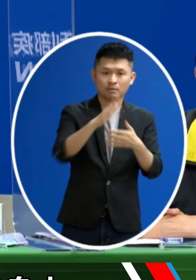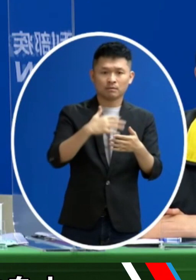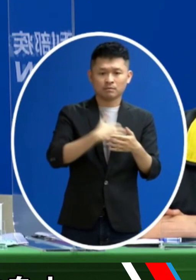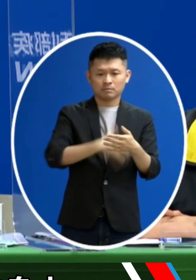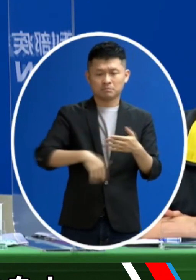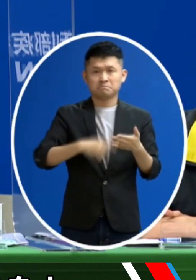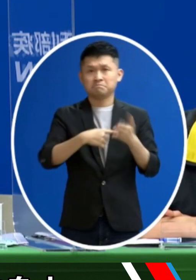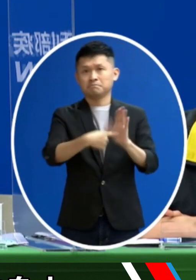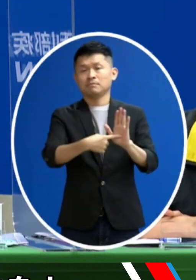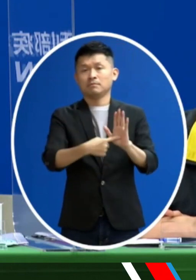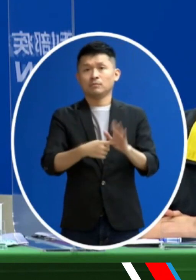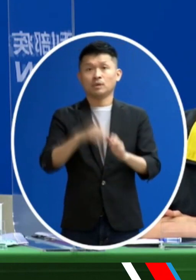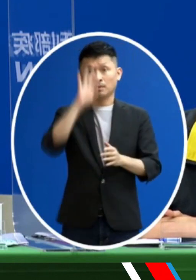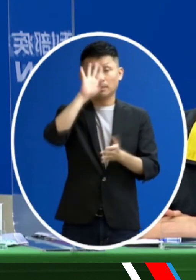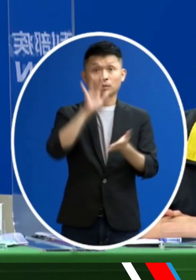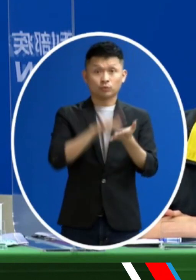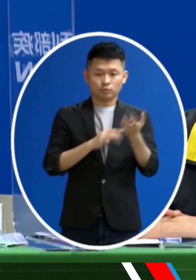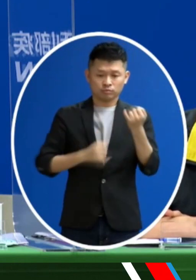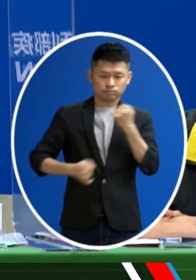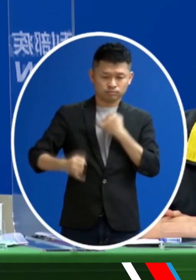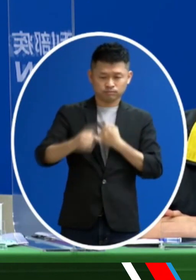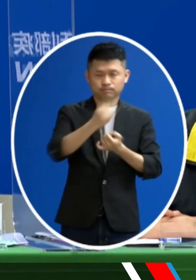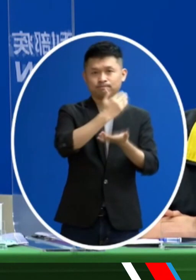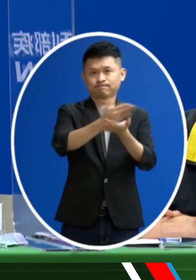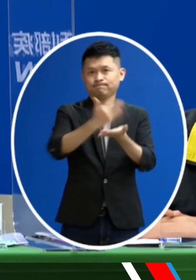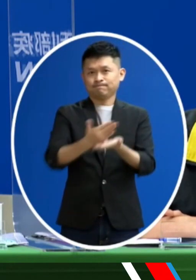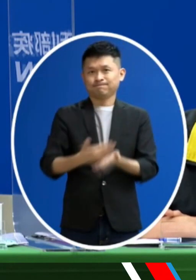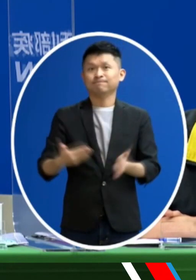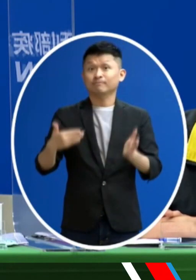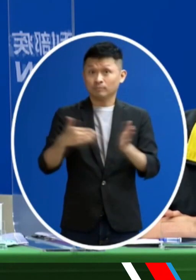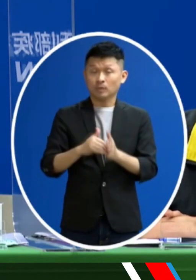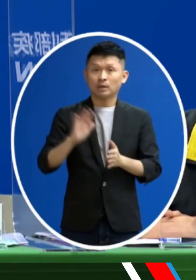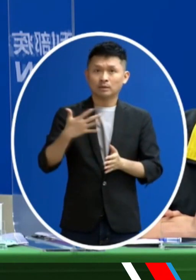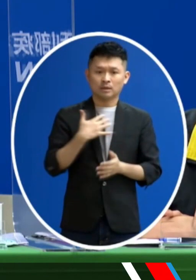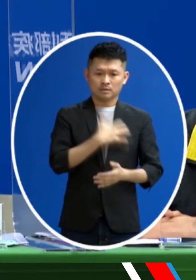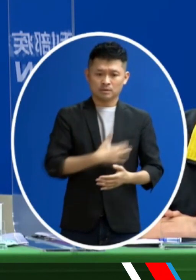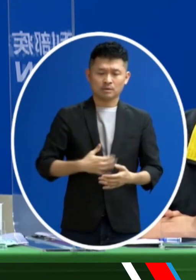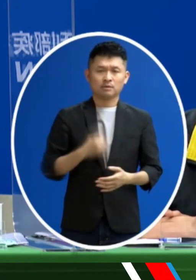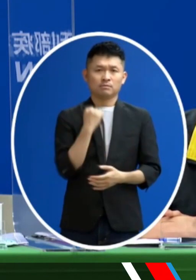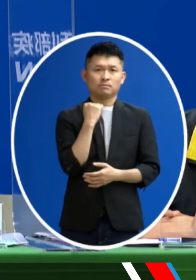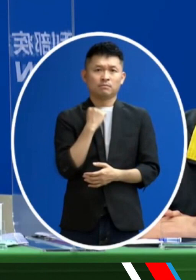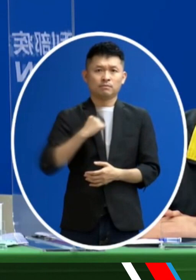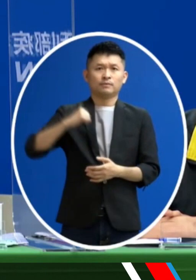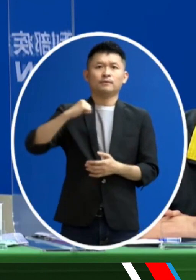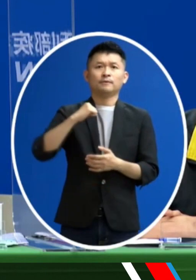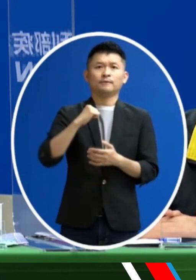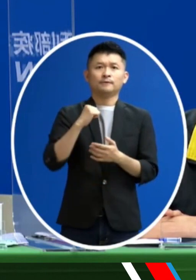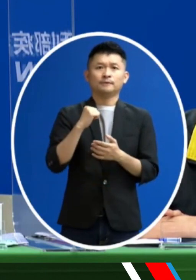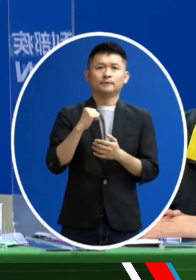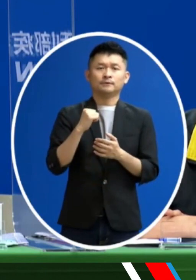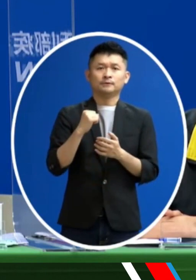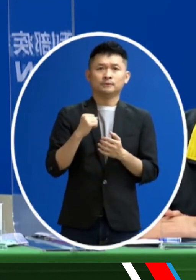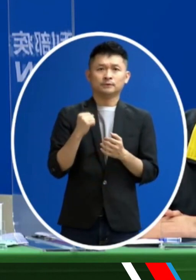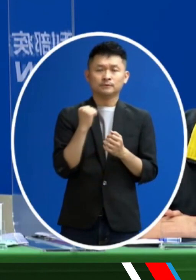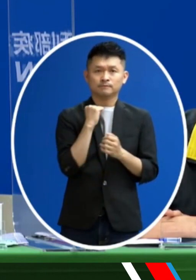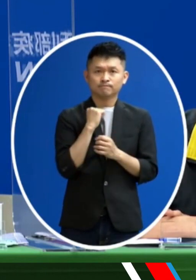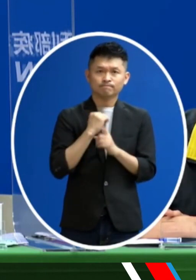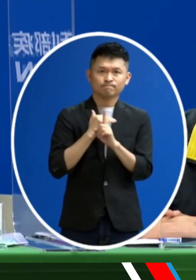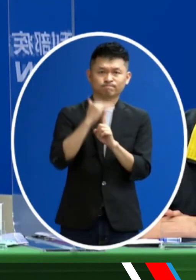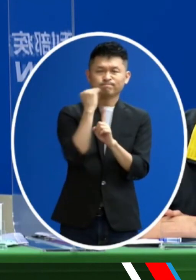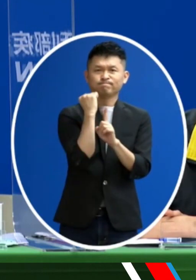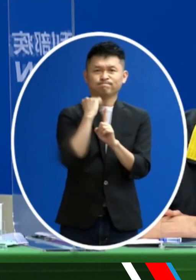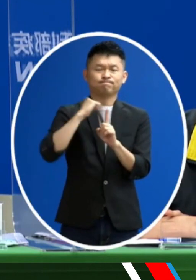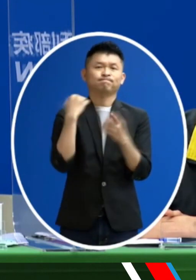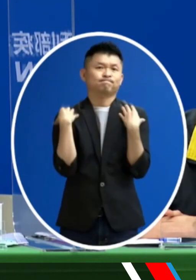说这个病毒可能在他身上已经都被清除掉了，但他身体的免疫反应还不打算冷静下来，可能会